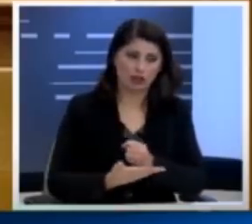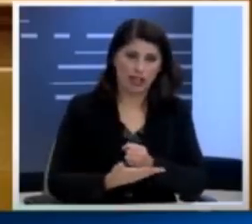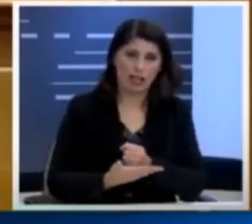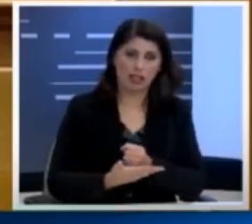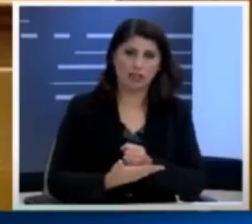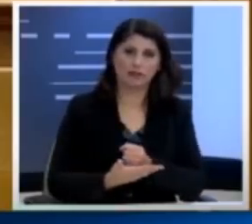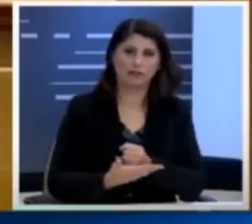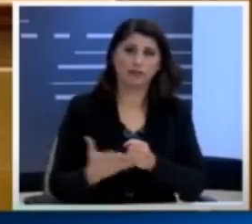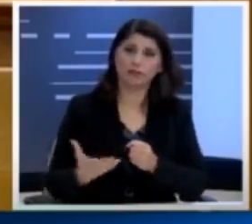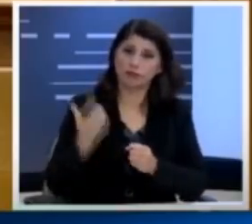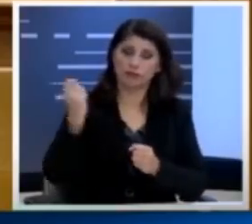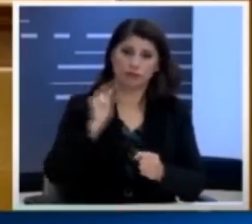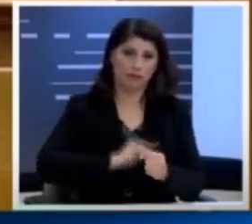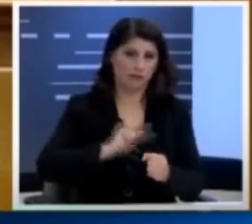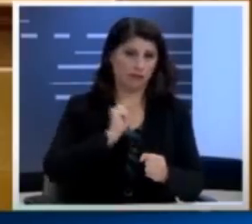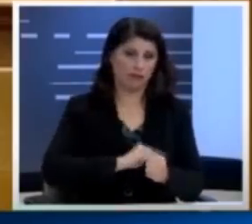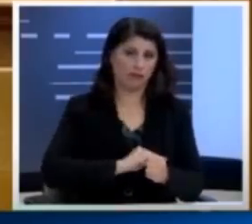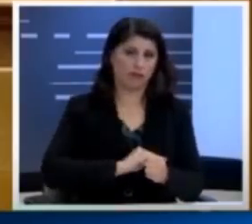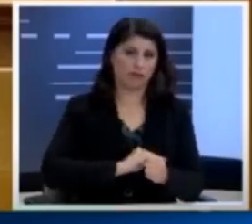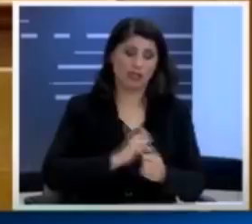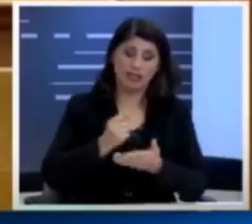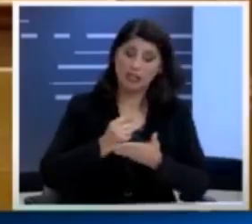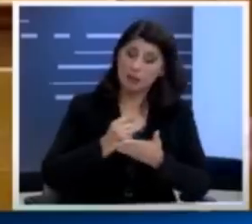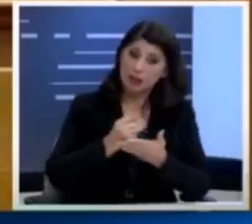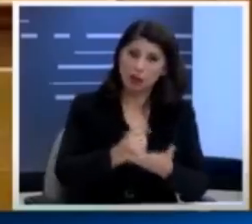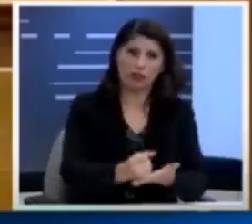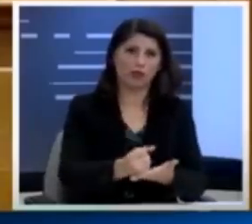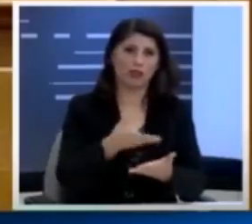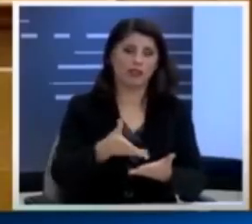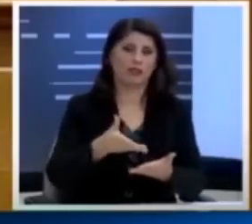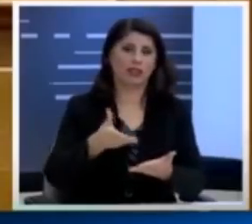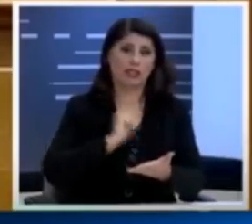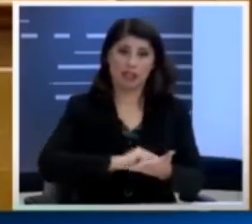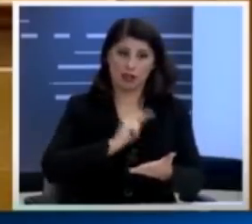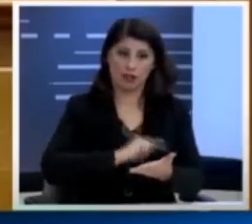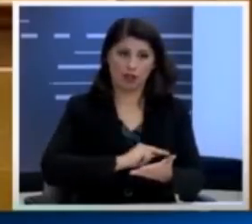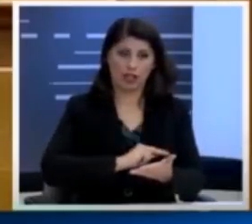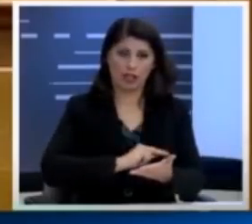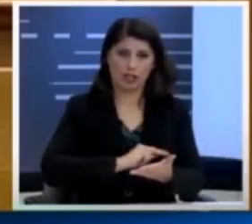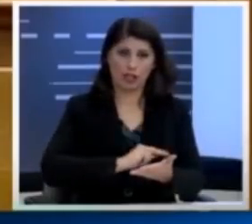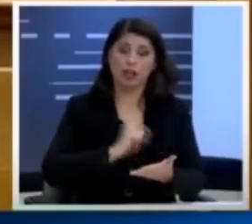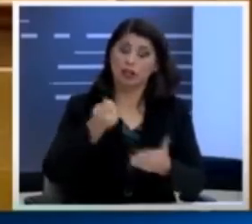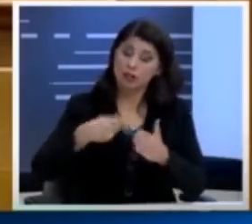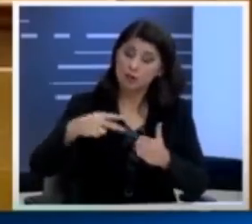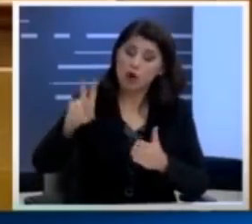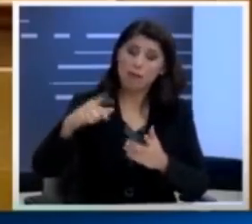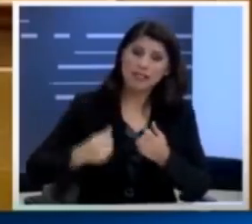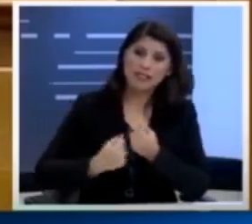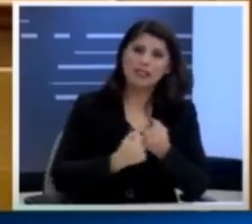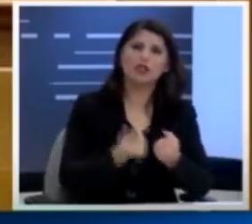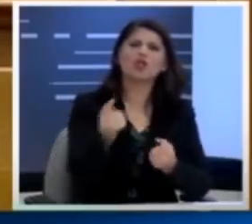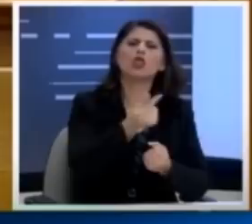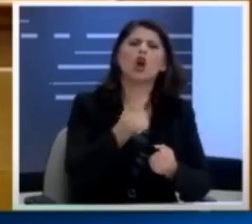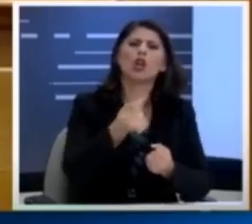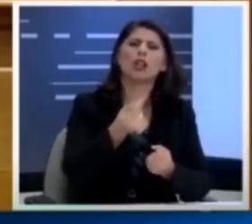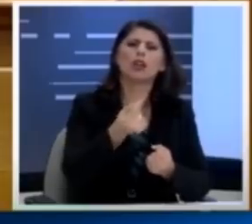την εξασφάλιση της κερδοφορίας, της χρηματοδότησης αυτής της κερδοφορίας και της πολλαπλής στήριξης των